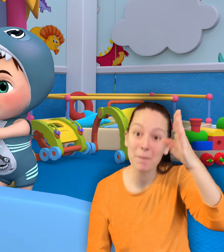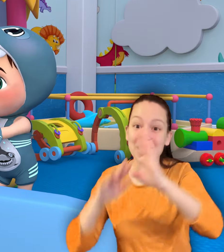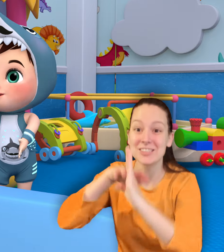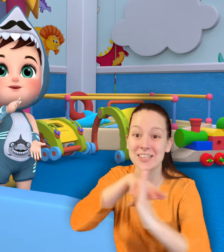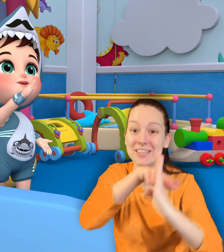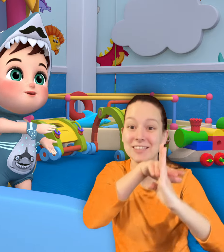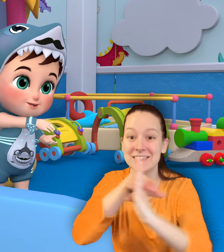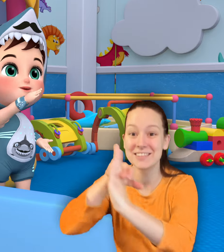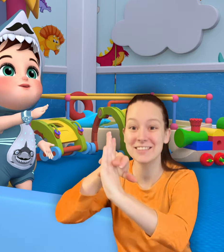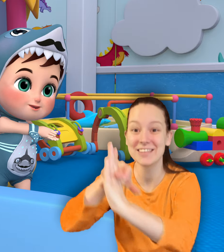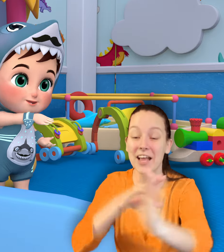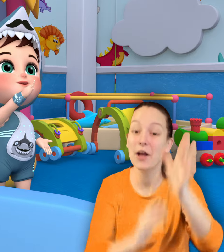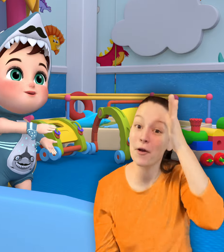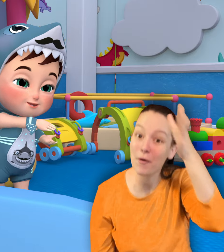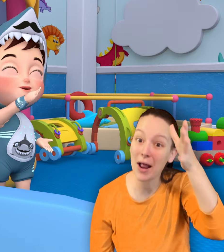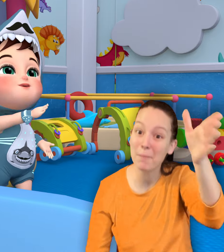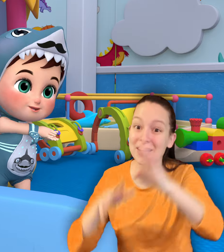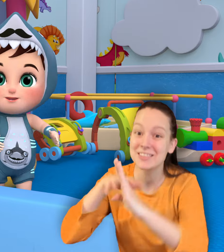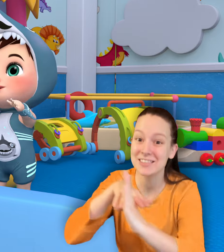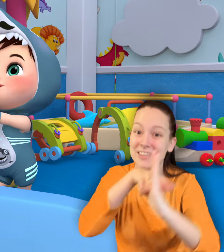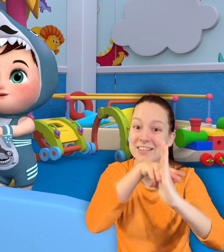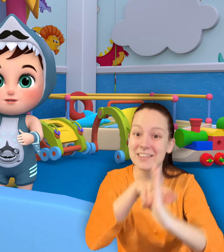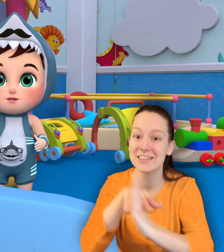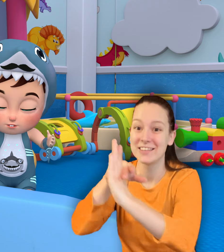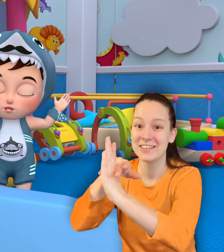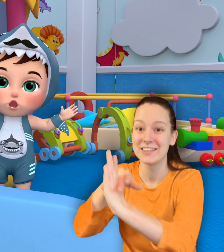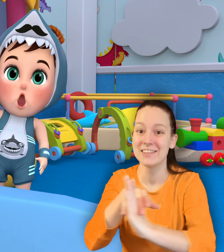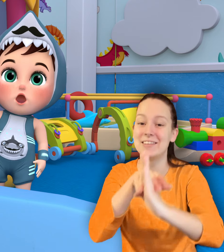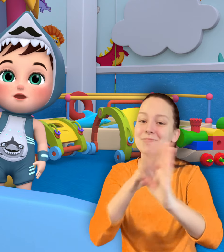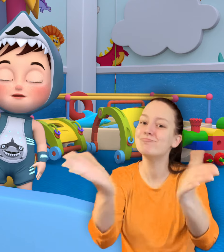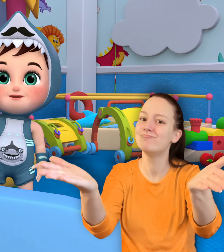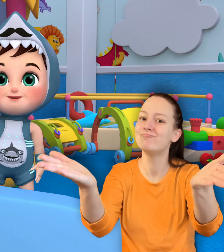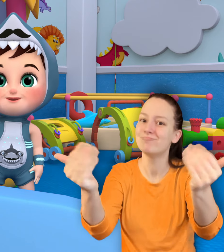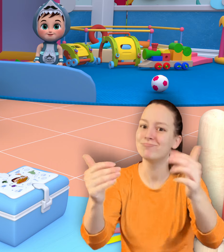おじザメおじザメ